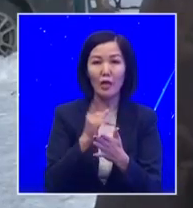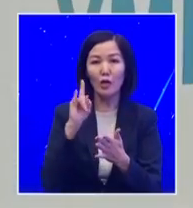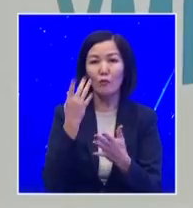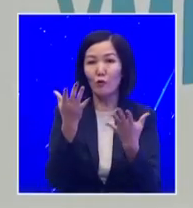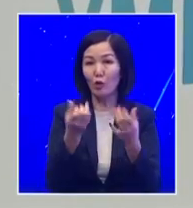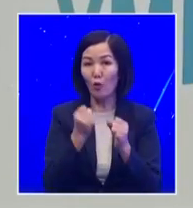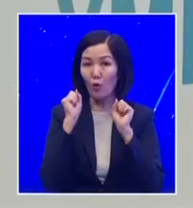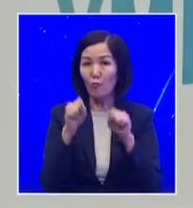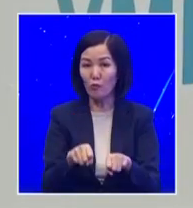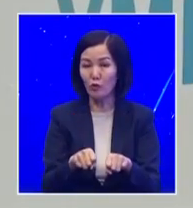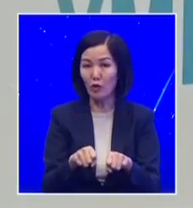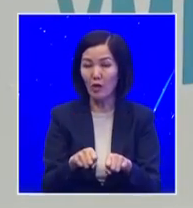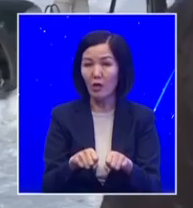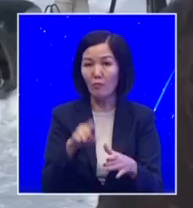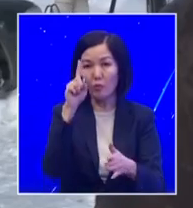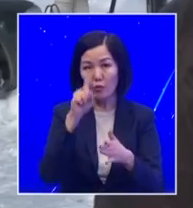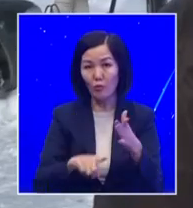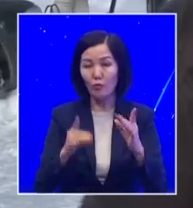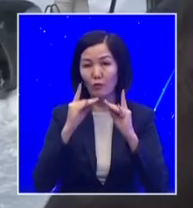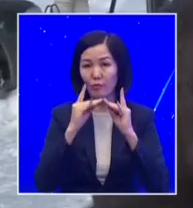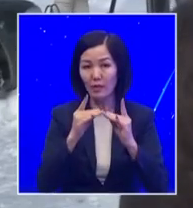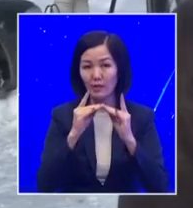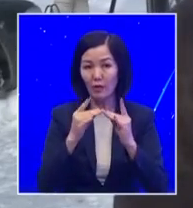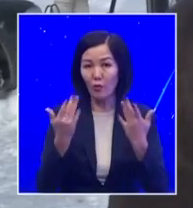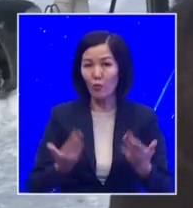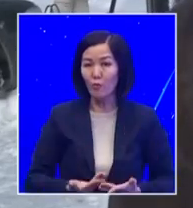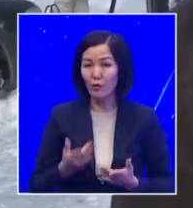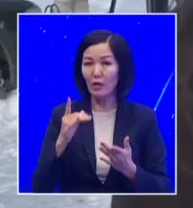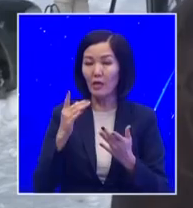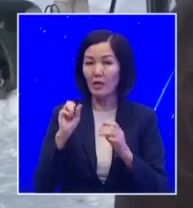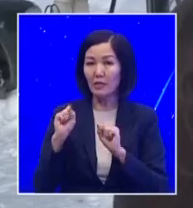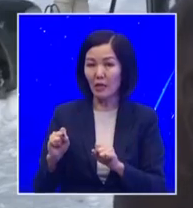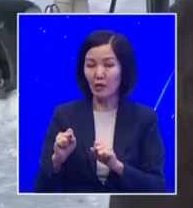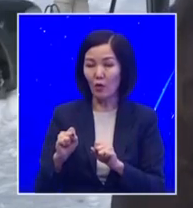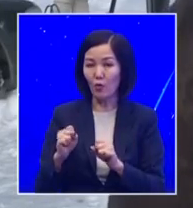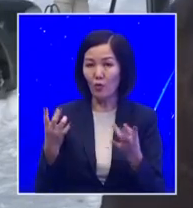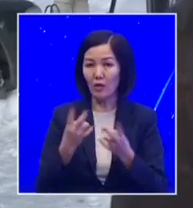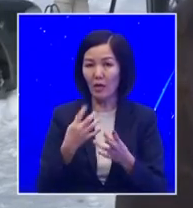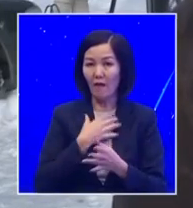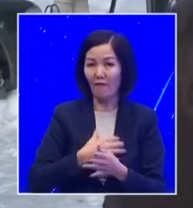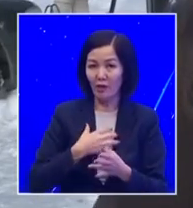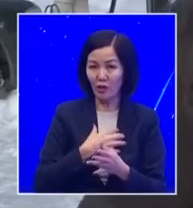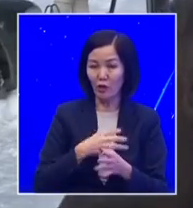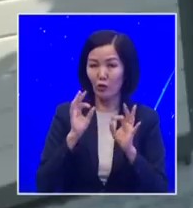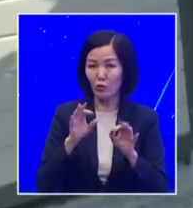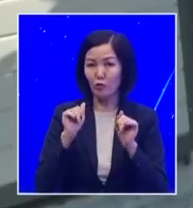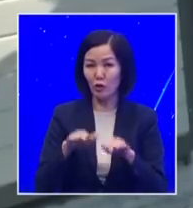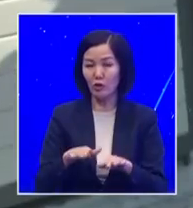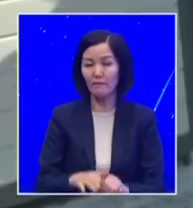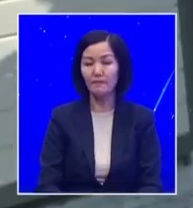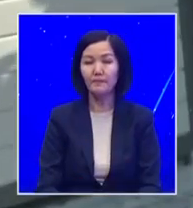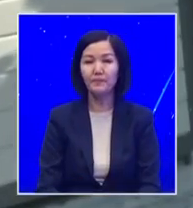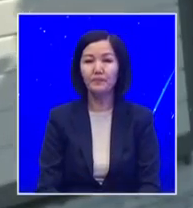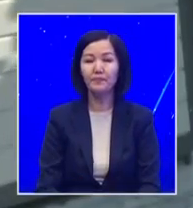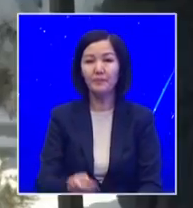көрсетілген. Бұл үміт бесігі сәби жанын сақтайтында бағытталған және заман талабына сай табылған шешім деп ойлаймыз. Айта